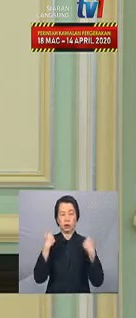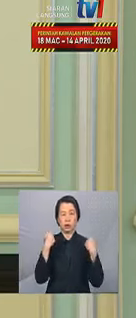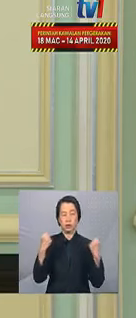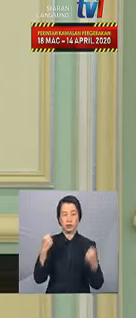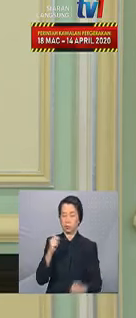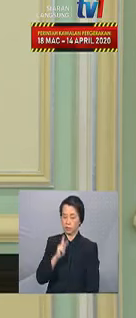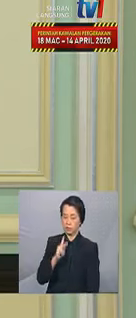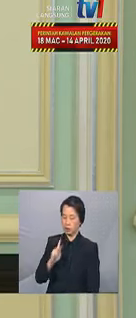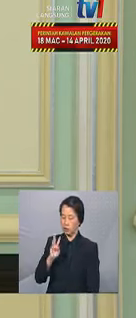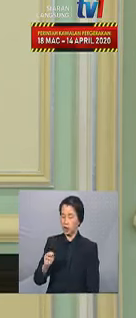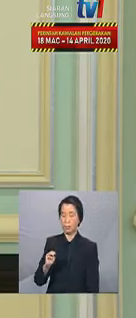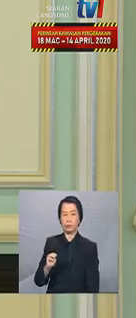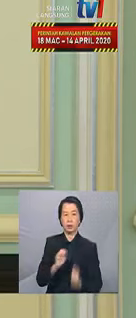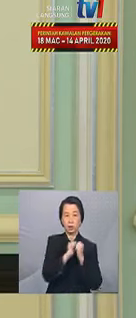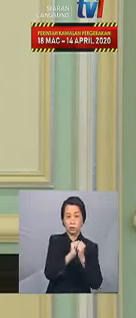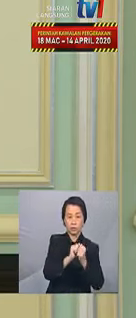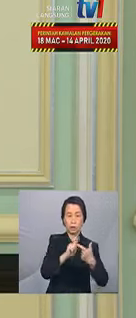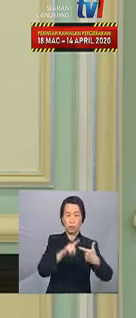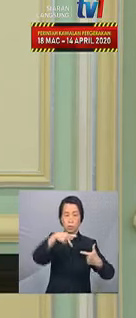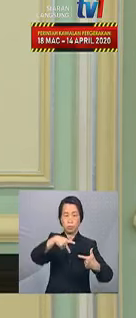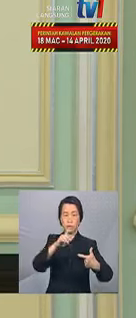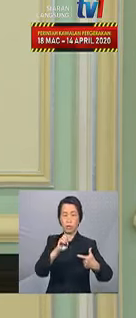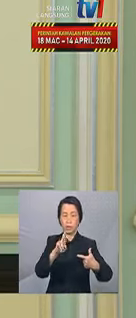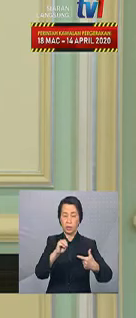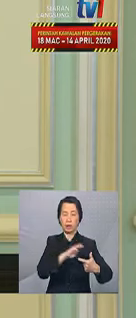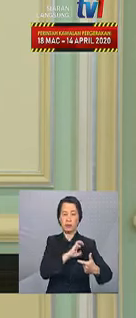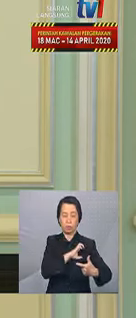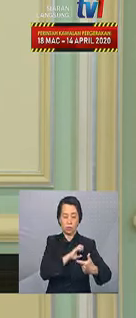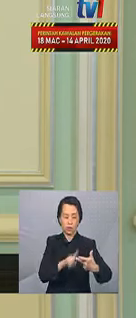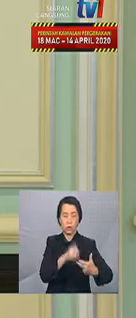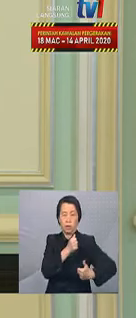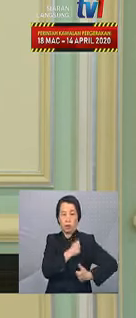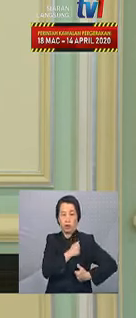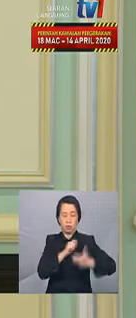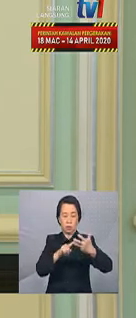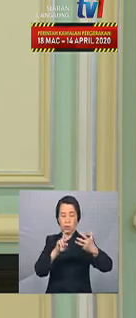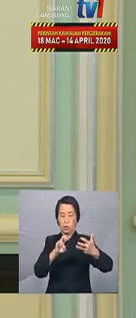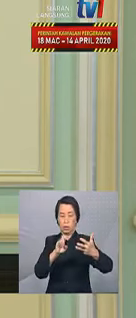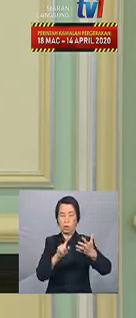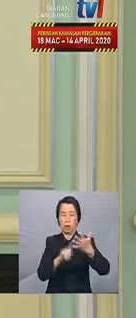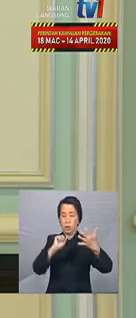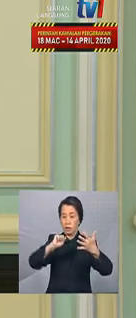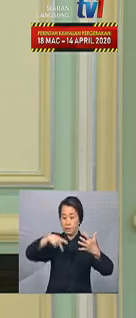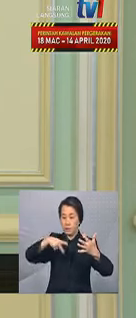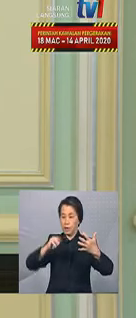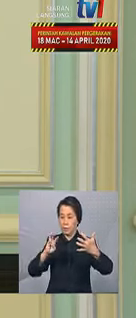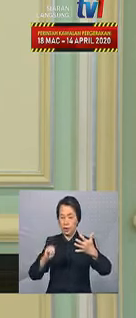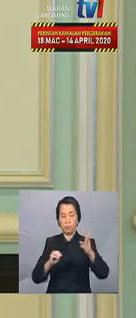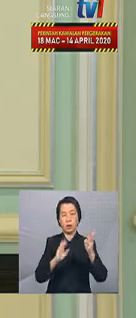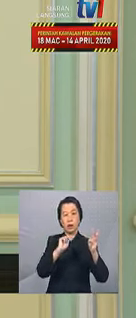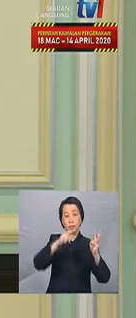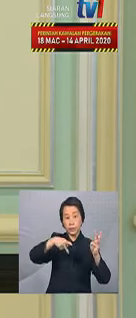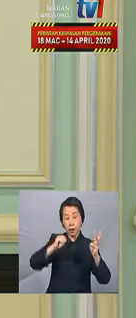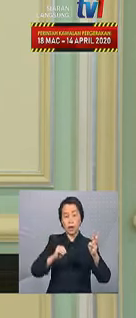Malaysia bersama PDRM, ATM, RELA, APMM,